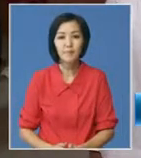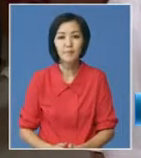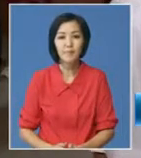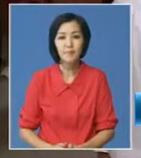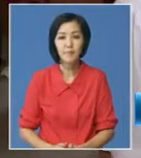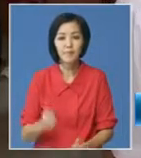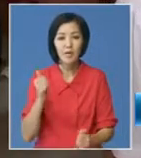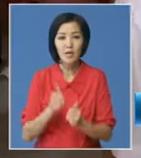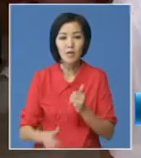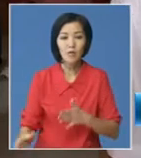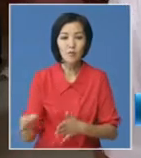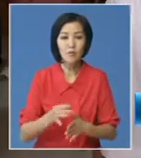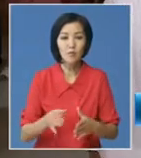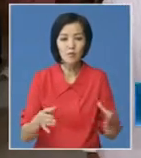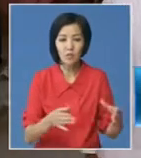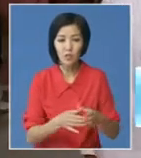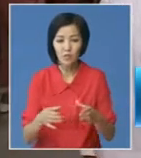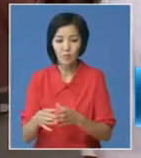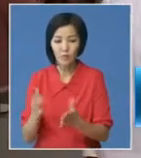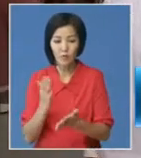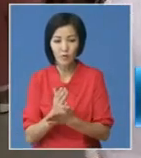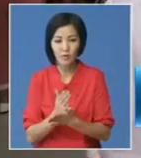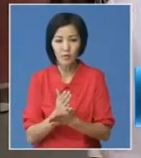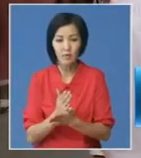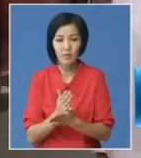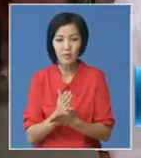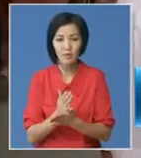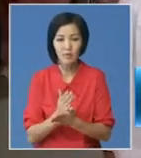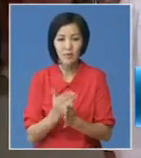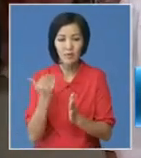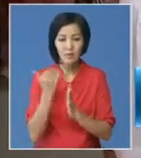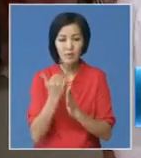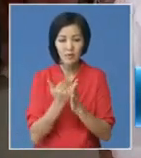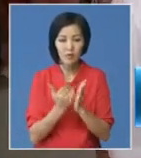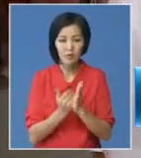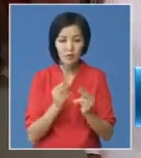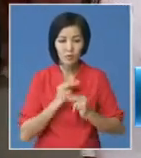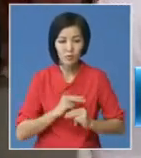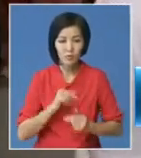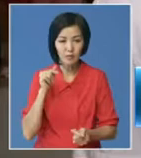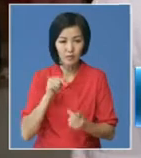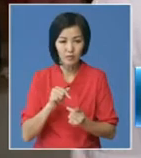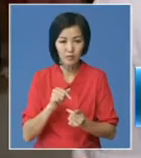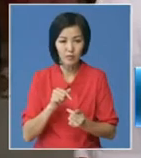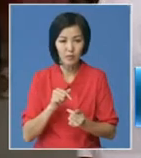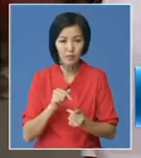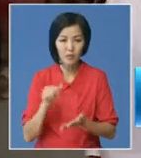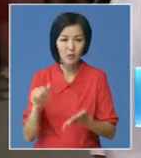Әр облыстар өзінің штабтар құрылған, штаб бойынша, яғни штаб кесесі бойынша жұмыс істеп жатыр. Құжаттар қабылдау